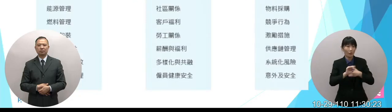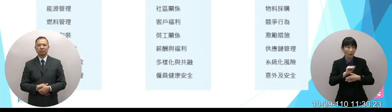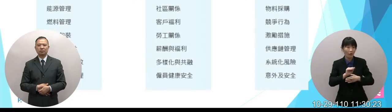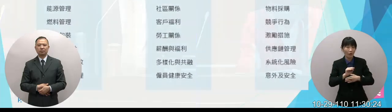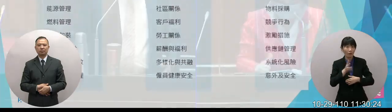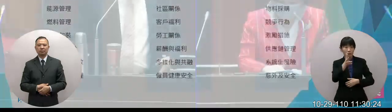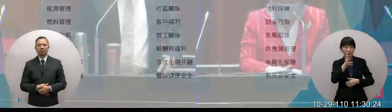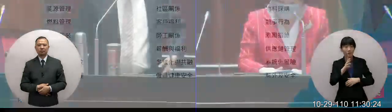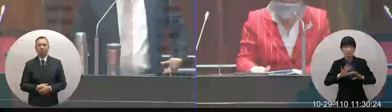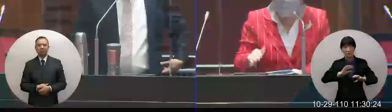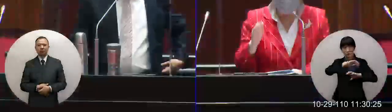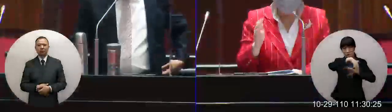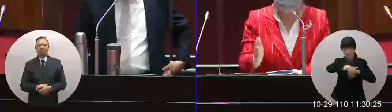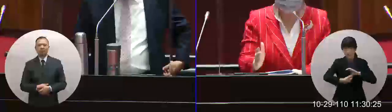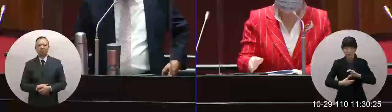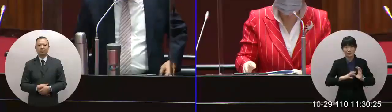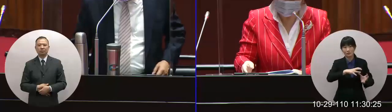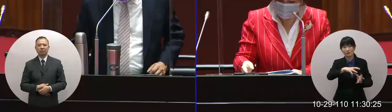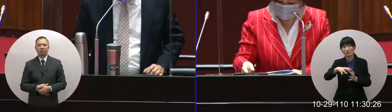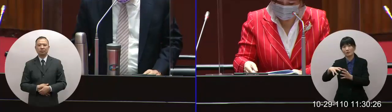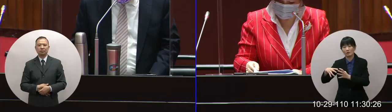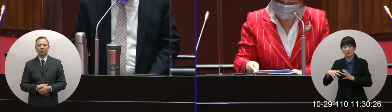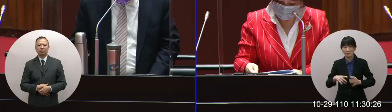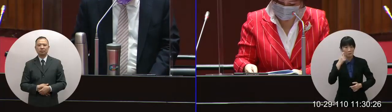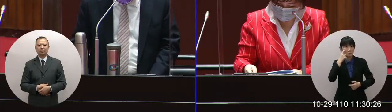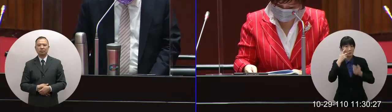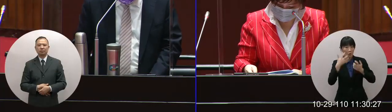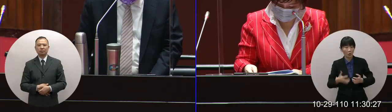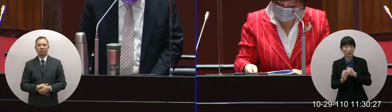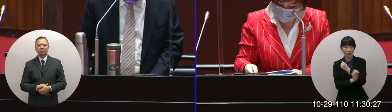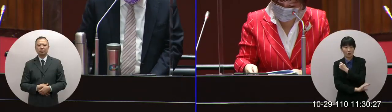现在全世界各国呢都是在重视